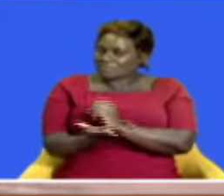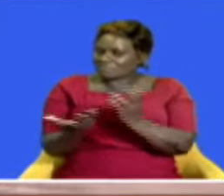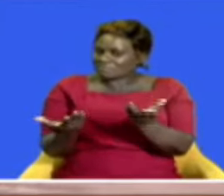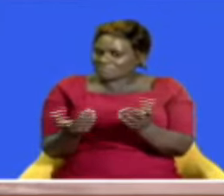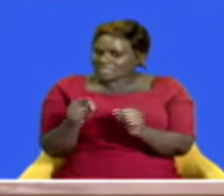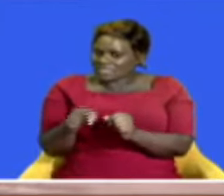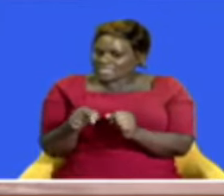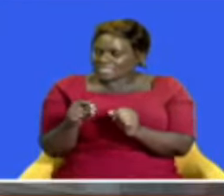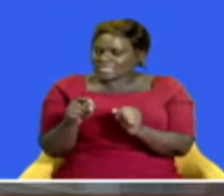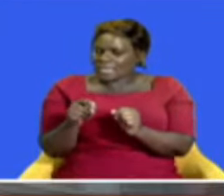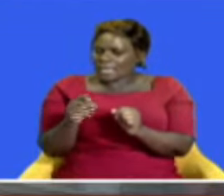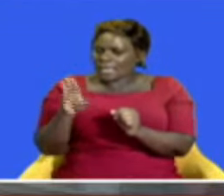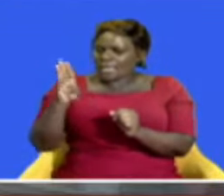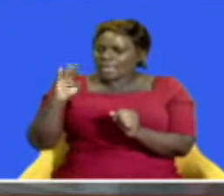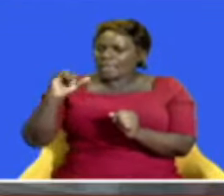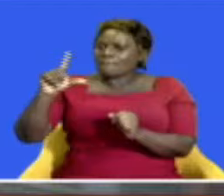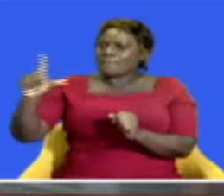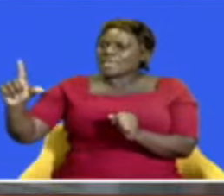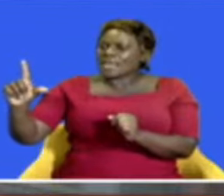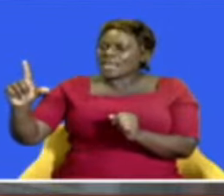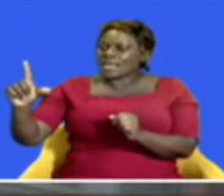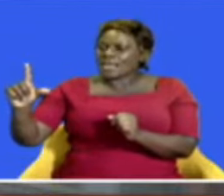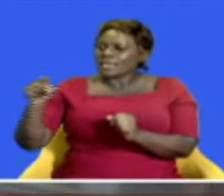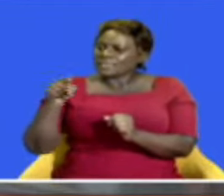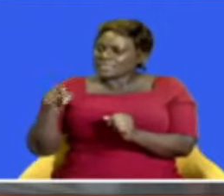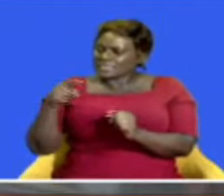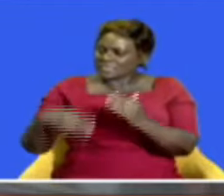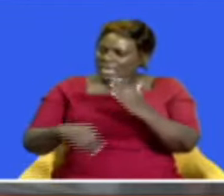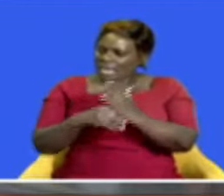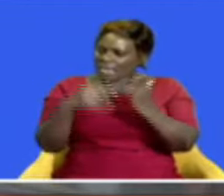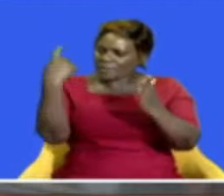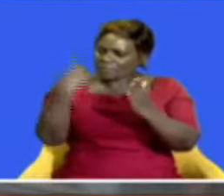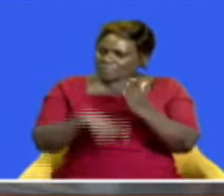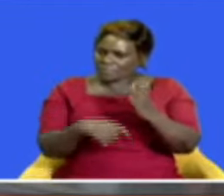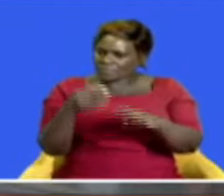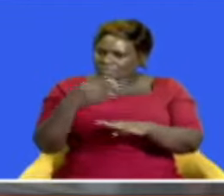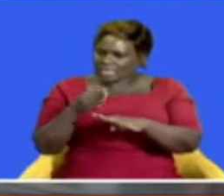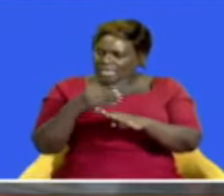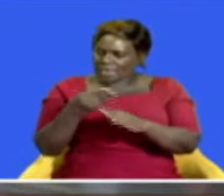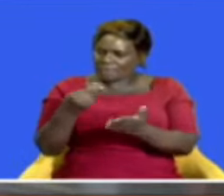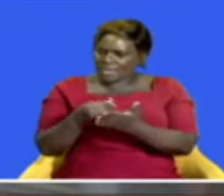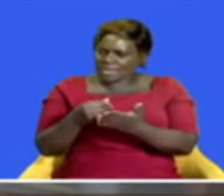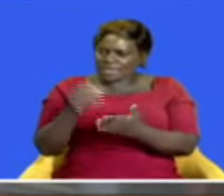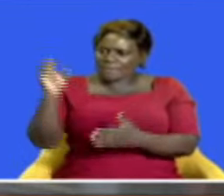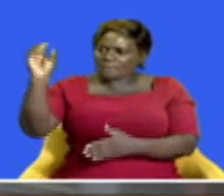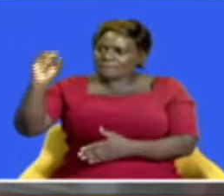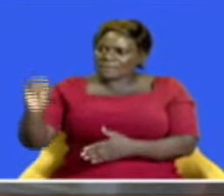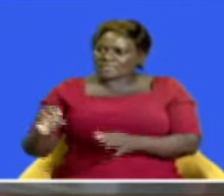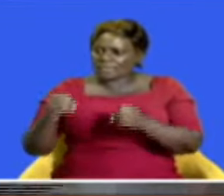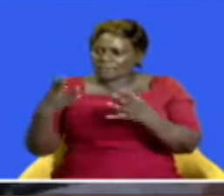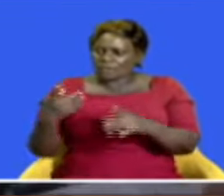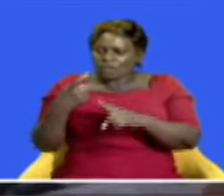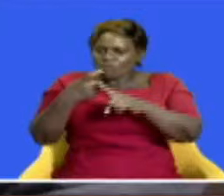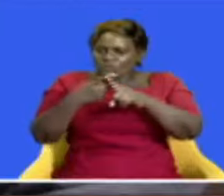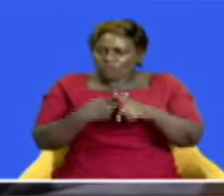katika huu mswada pendekezo ambalo lipo kwamba ushuru utaongezwa wa kutuma pesa kwa asilimia ngapi?